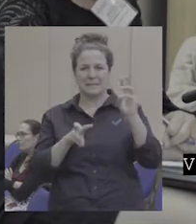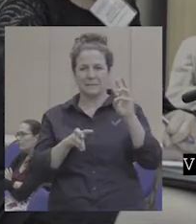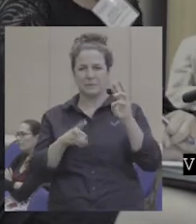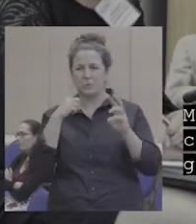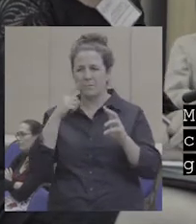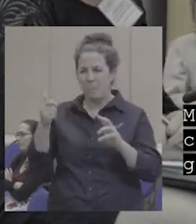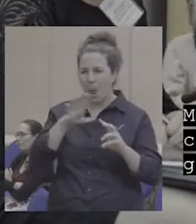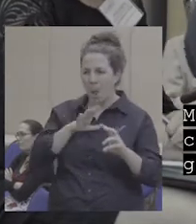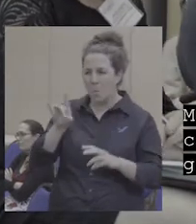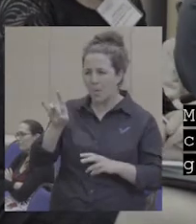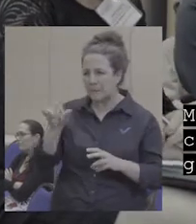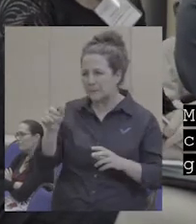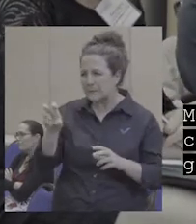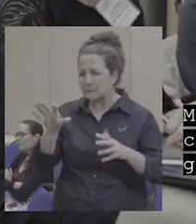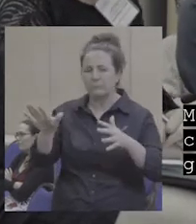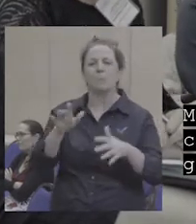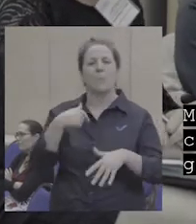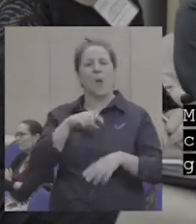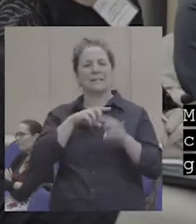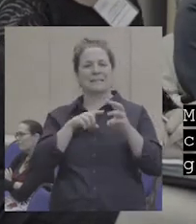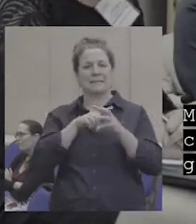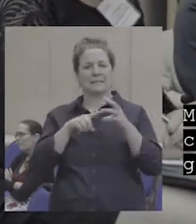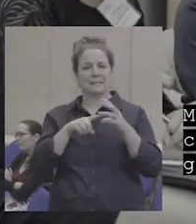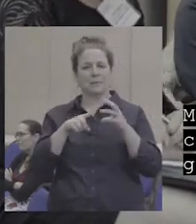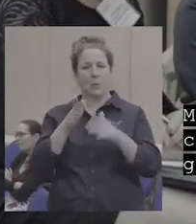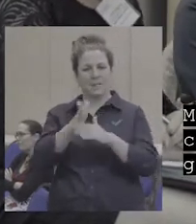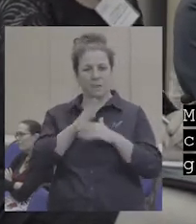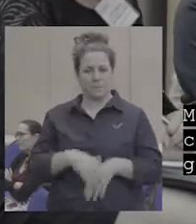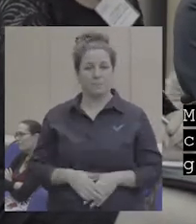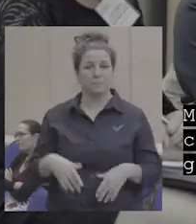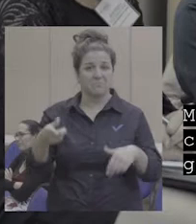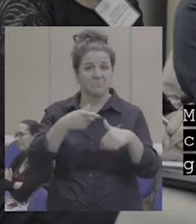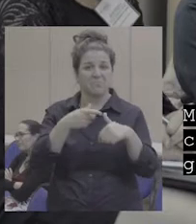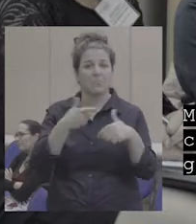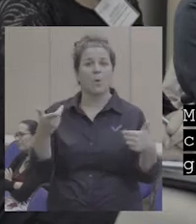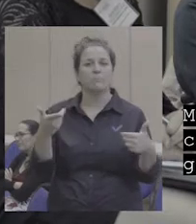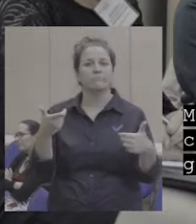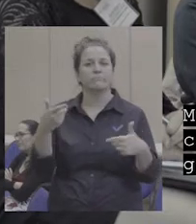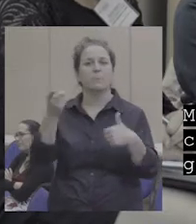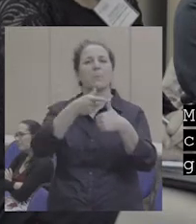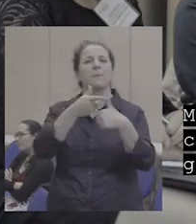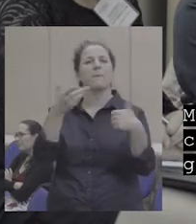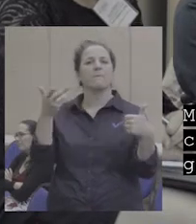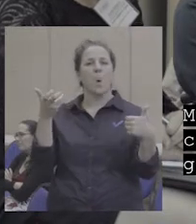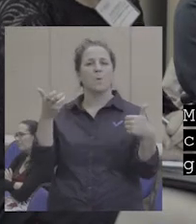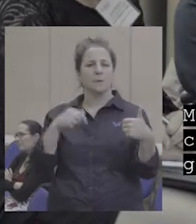huit, six ou huit. Moi, je trouve qu'au départ, c'est la volonté, je pense,